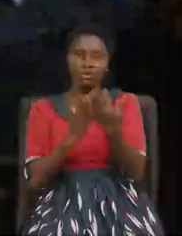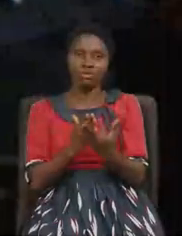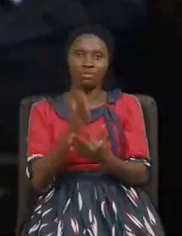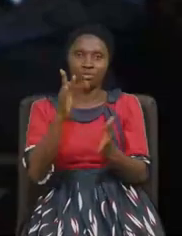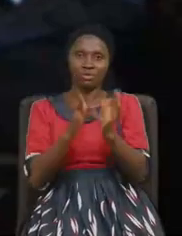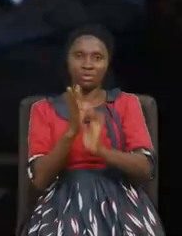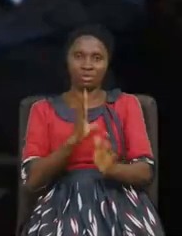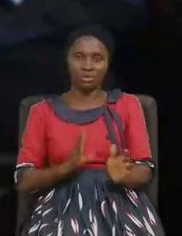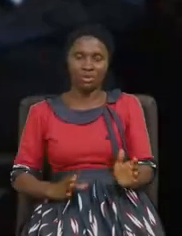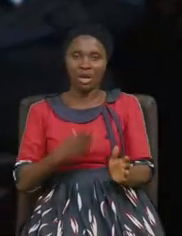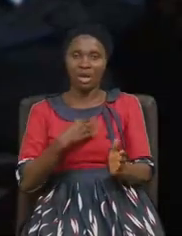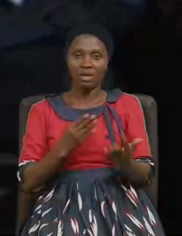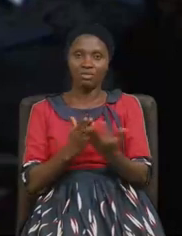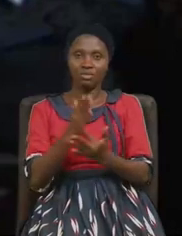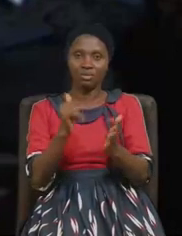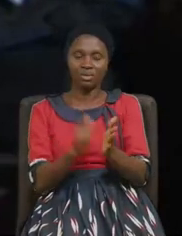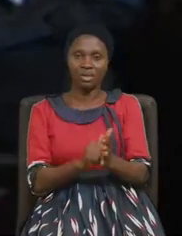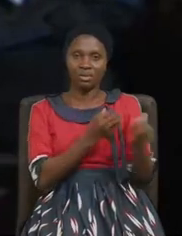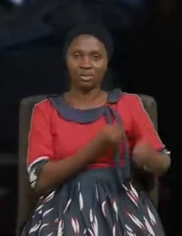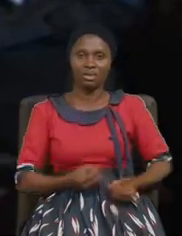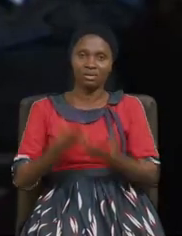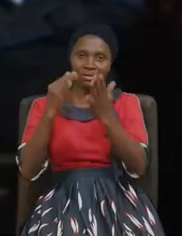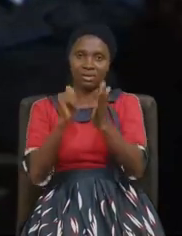et par ce sacrifice qu'il a fait pour nous.